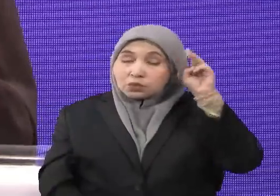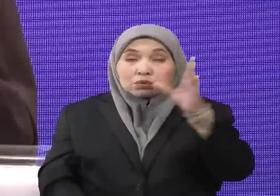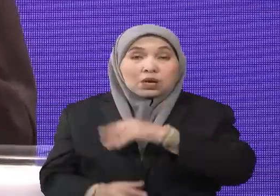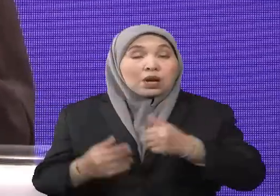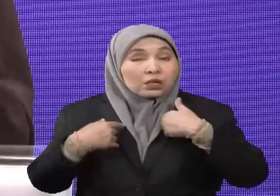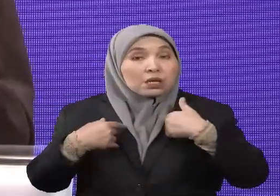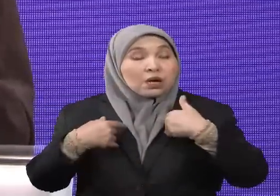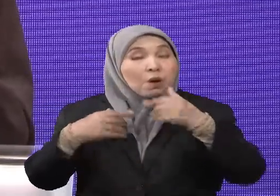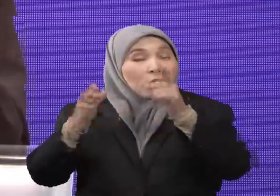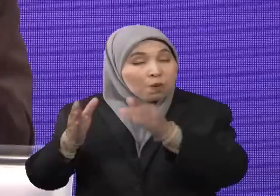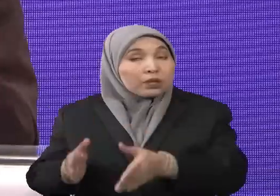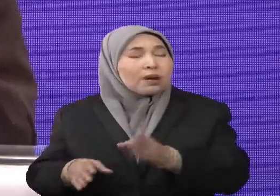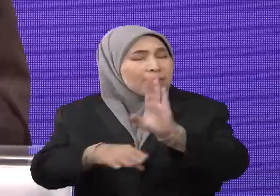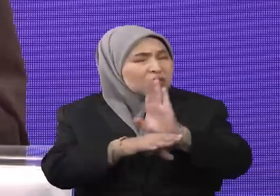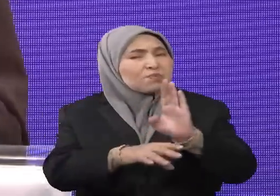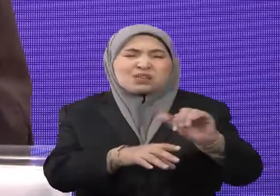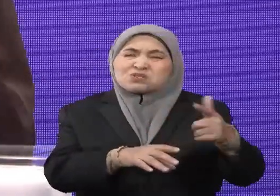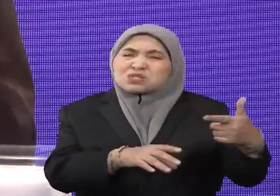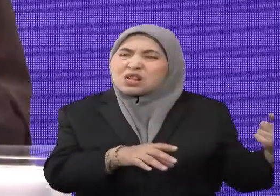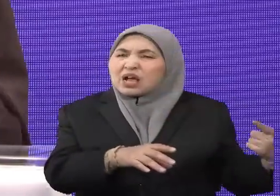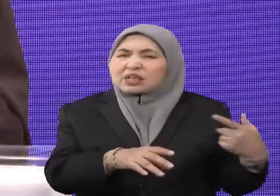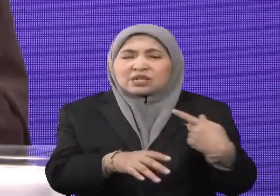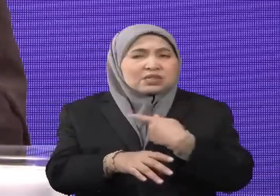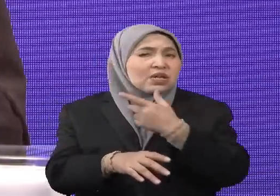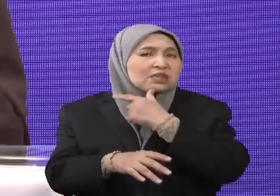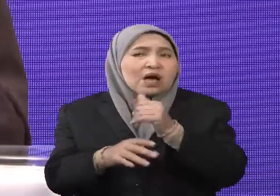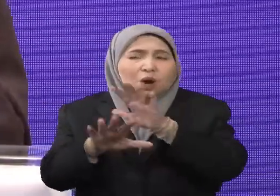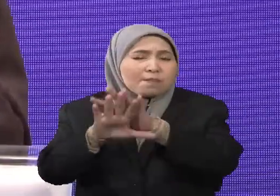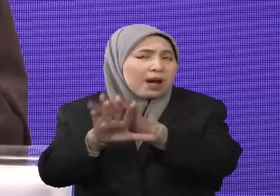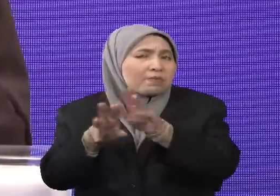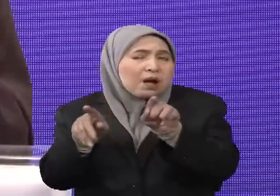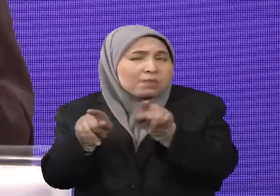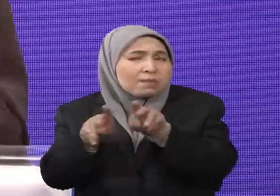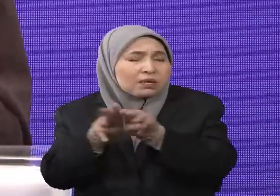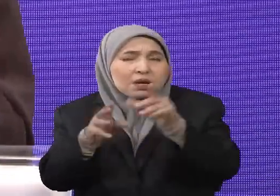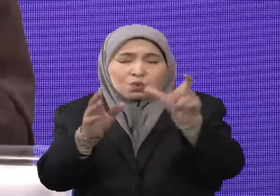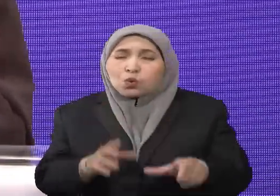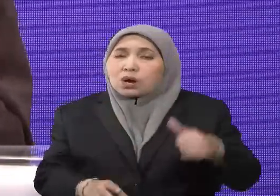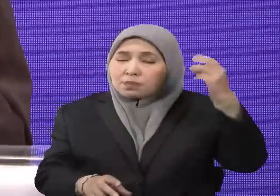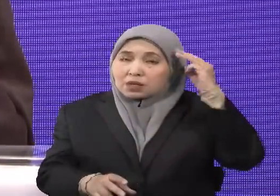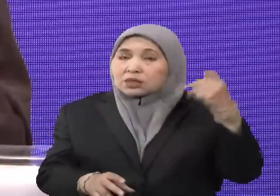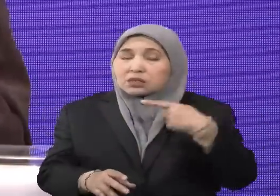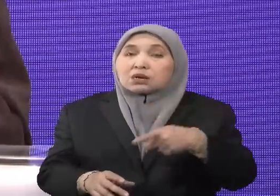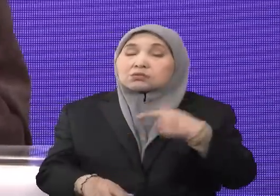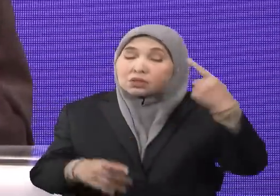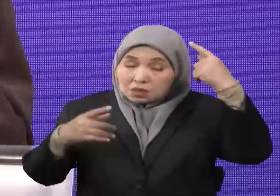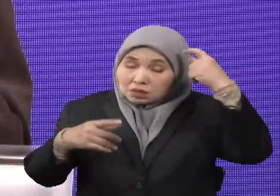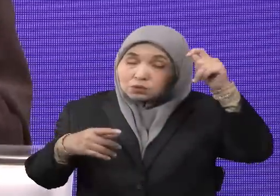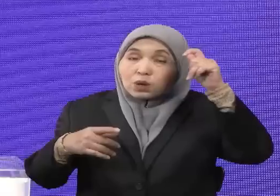Pendatang Asing ada pada bangsa-bangsa lain yang kita tidak dominan seperti orang Melayu waktu kita bahasa kita ada